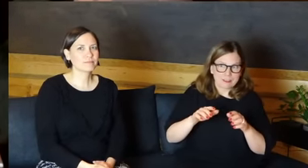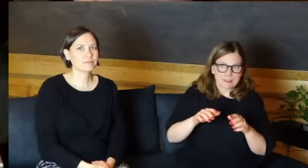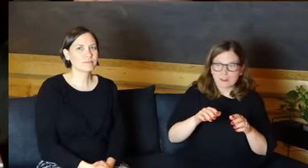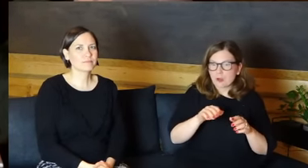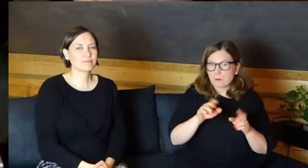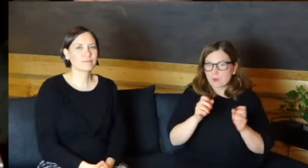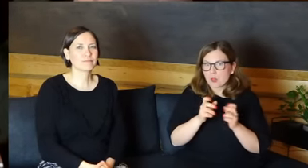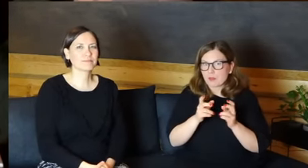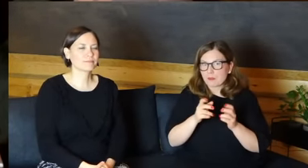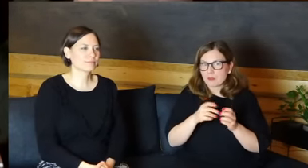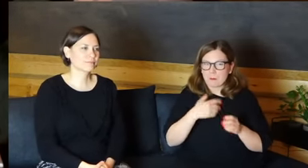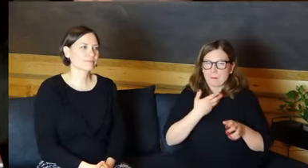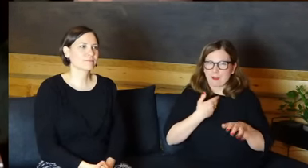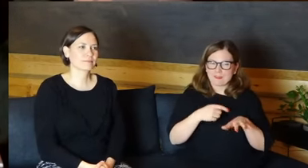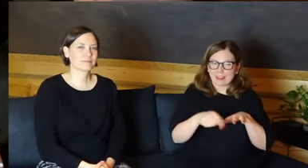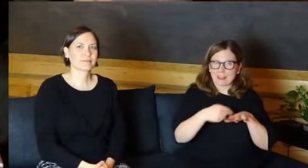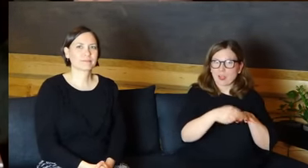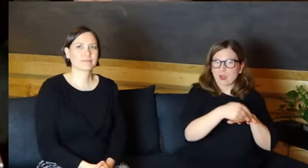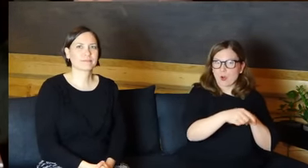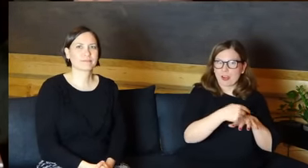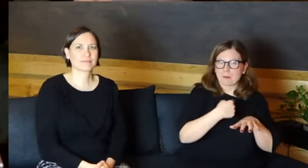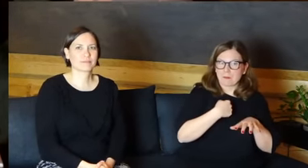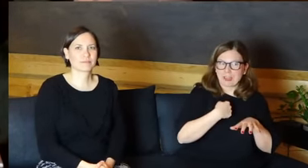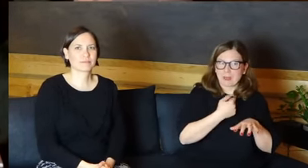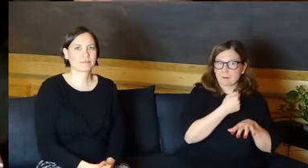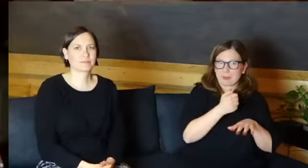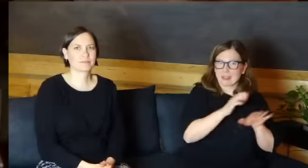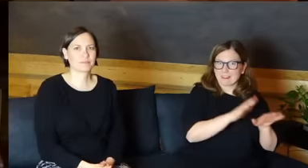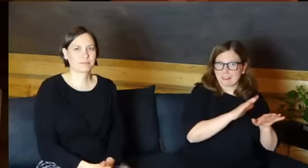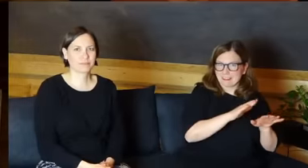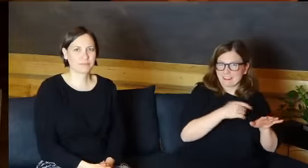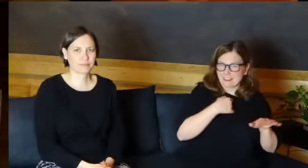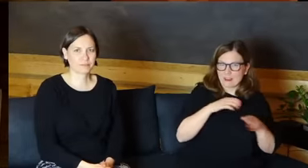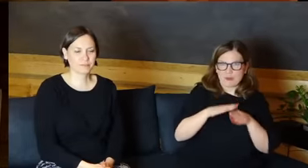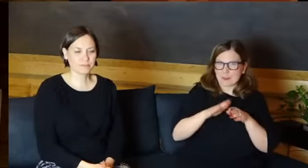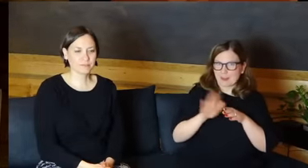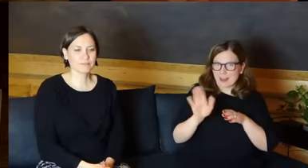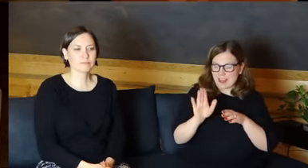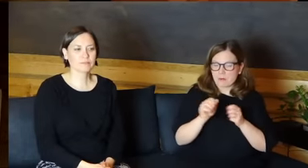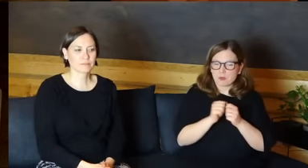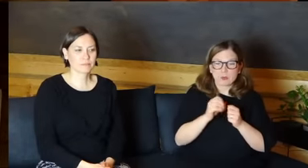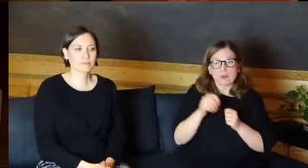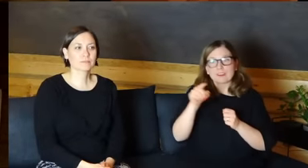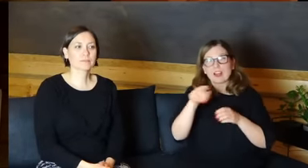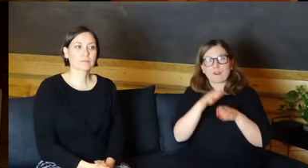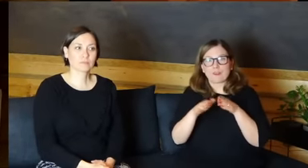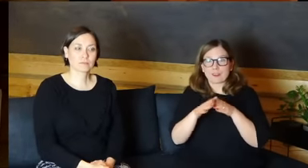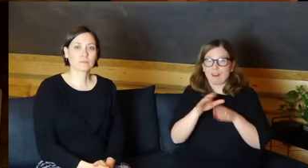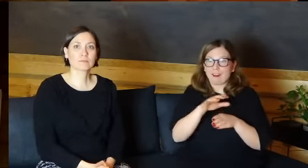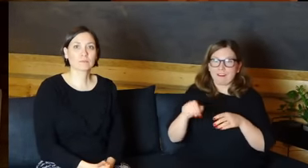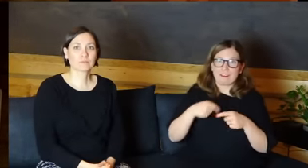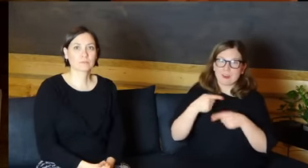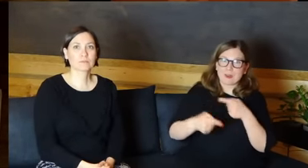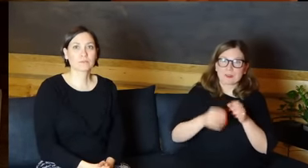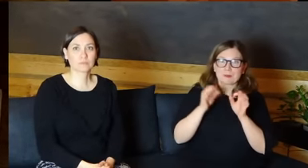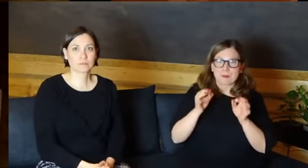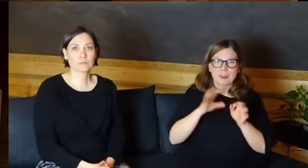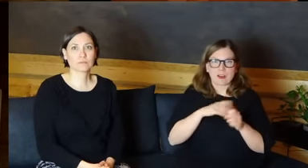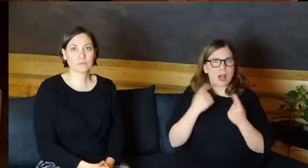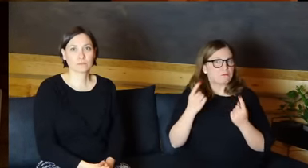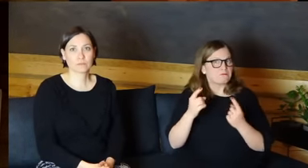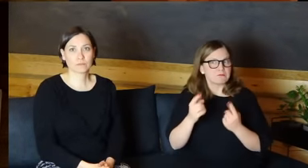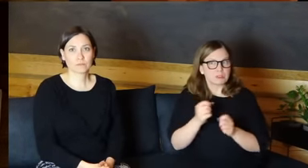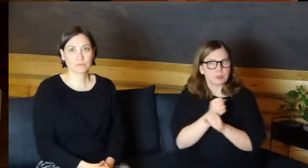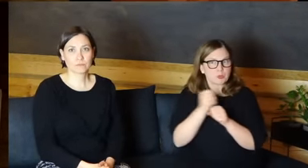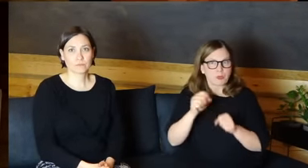että kuitenkin Seinäjoella on, mutta siis kyllä mun mielestä on kaikki sujunut oikein hyvin, että ei ole mitään isompaa